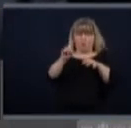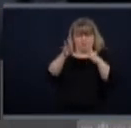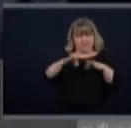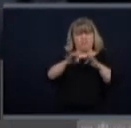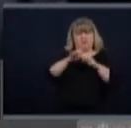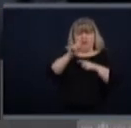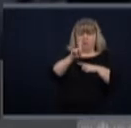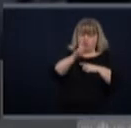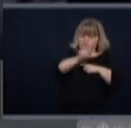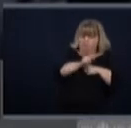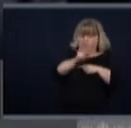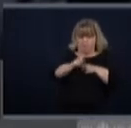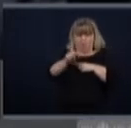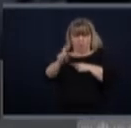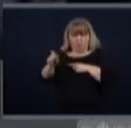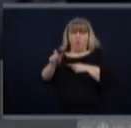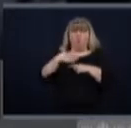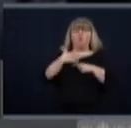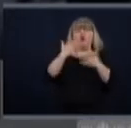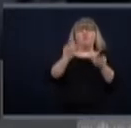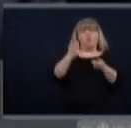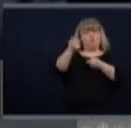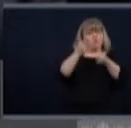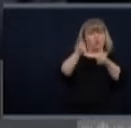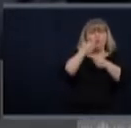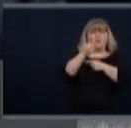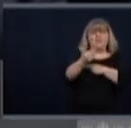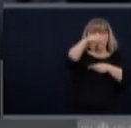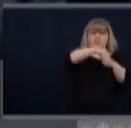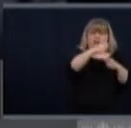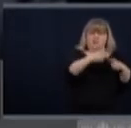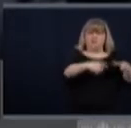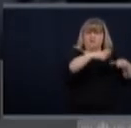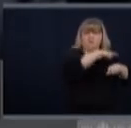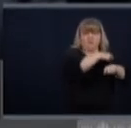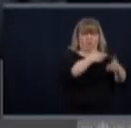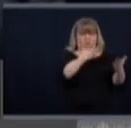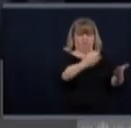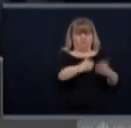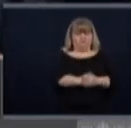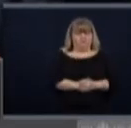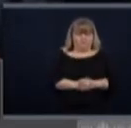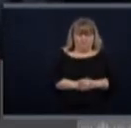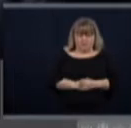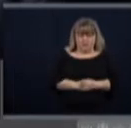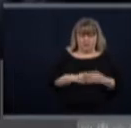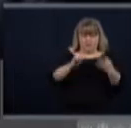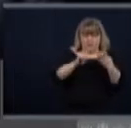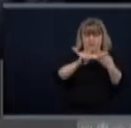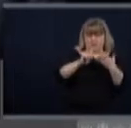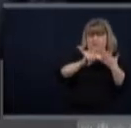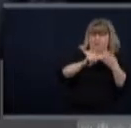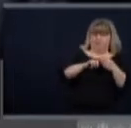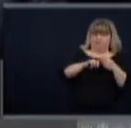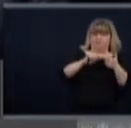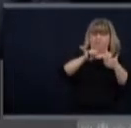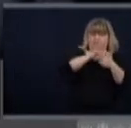la situation sous contrôle dans les hôpitaux. Quatrième raison,